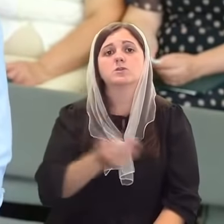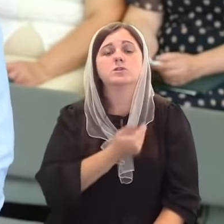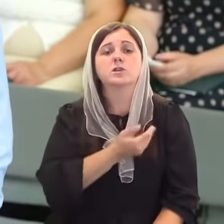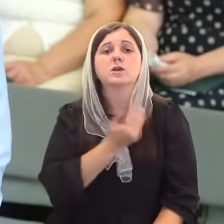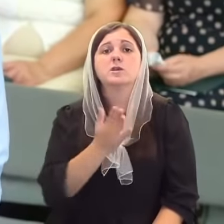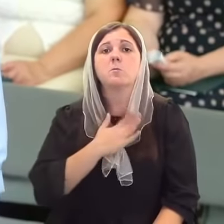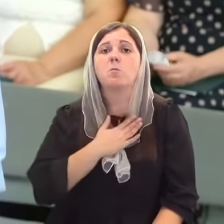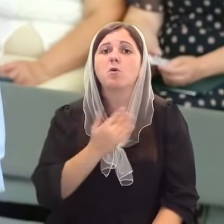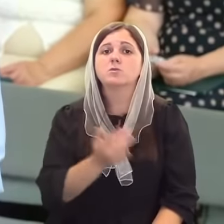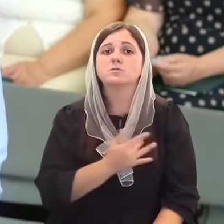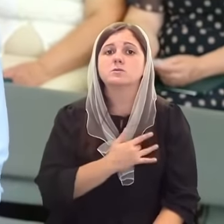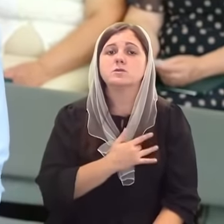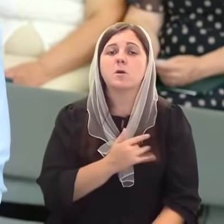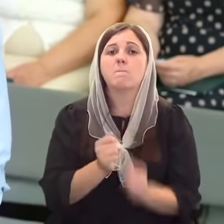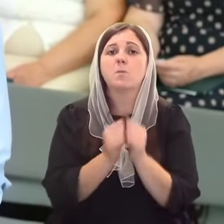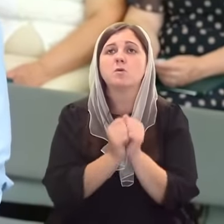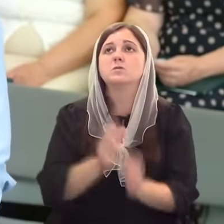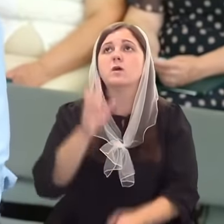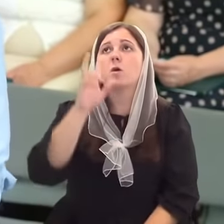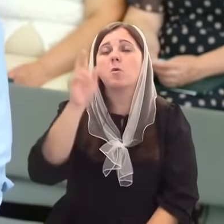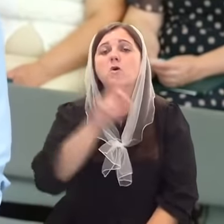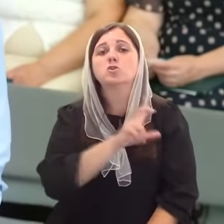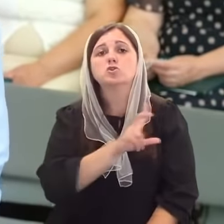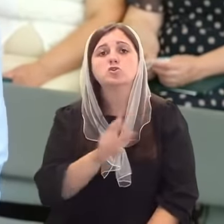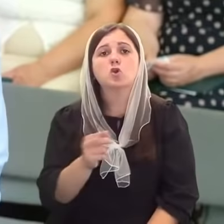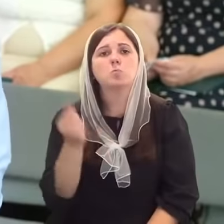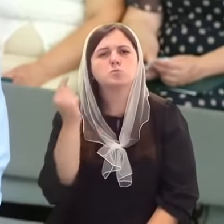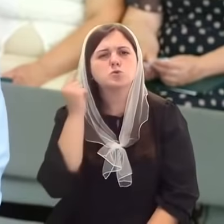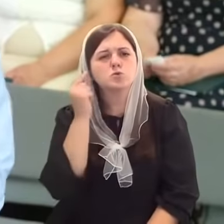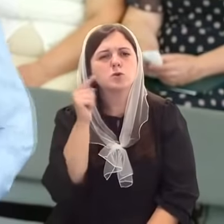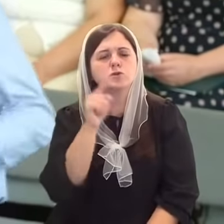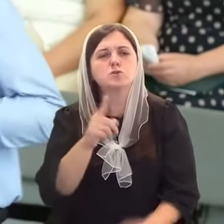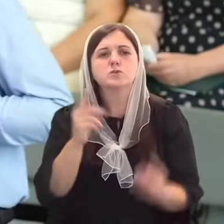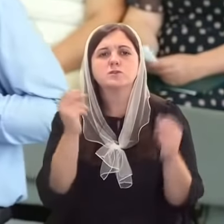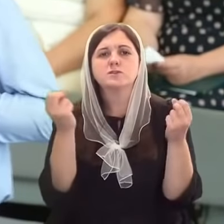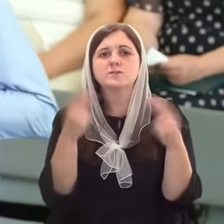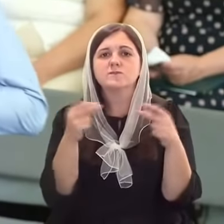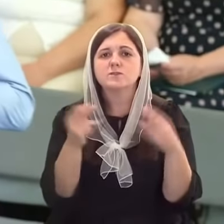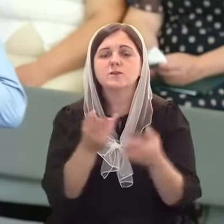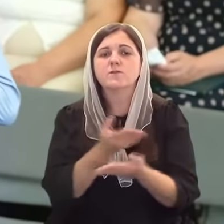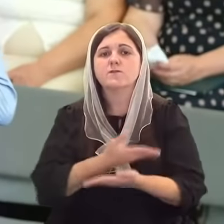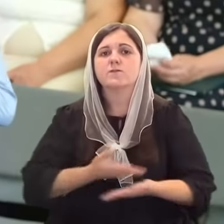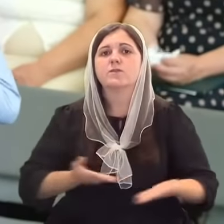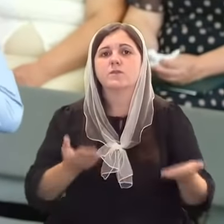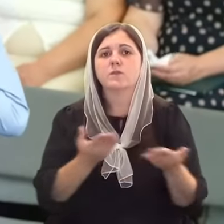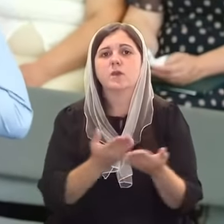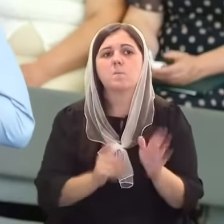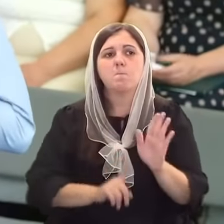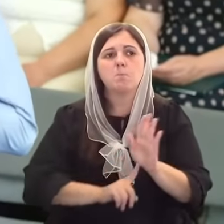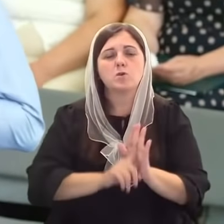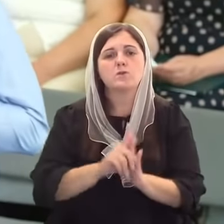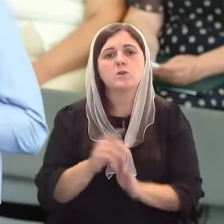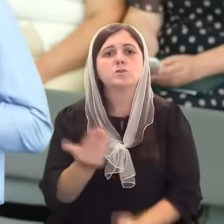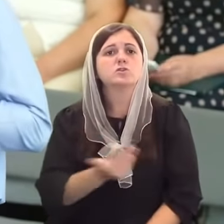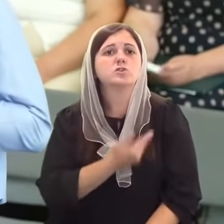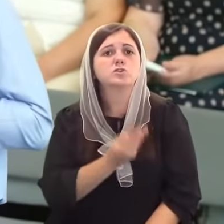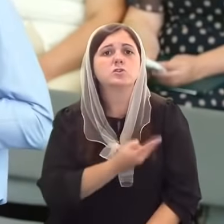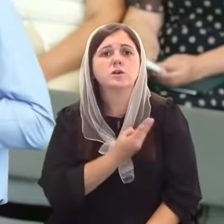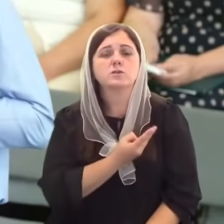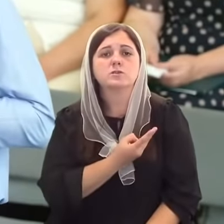Желание моего сердца, молитва Богу, чтобы, слушая это свидетельство, у нас появилось